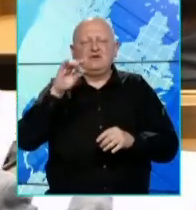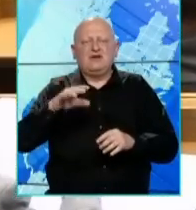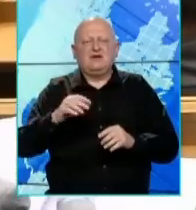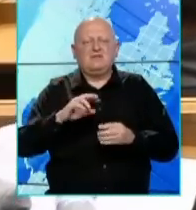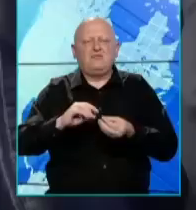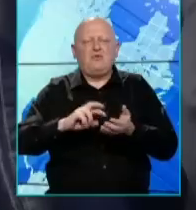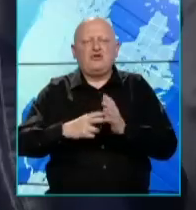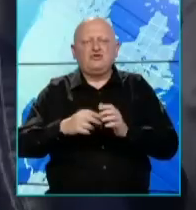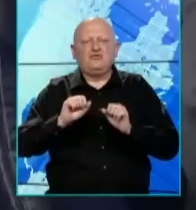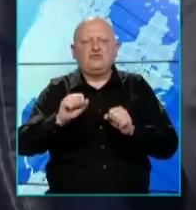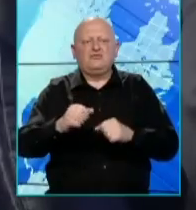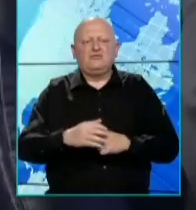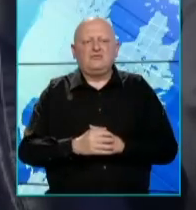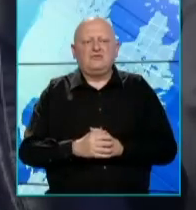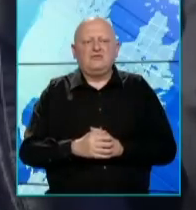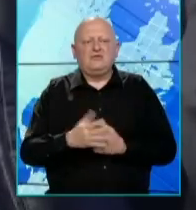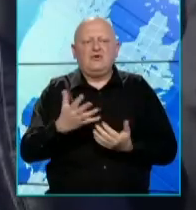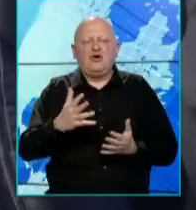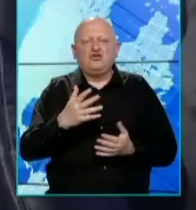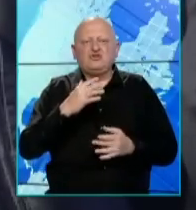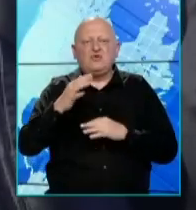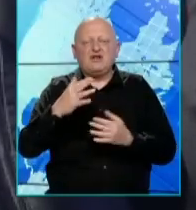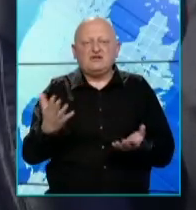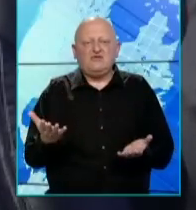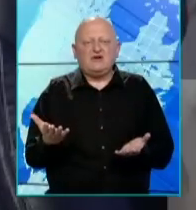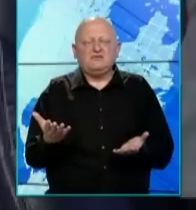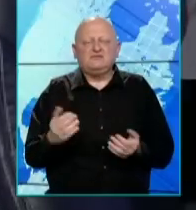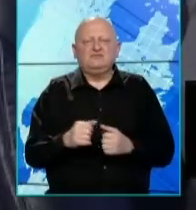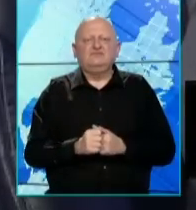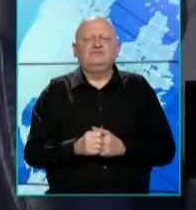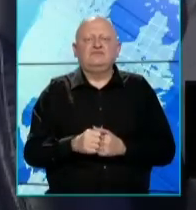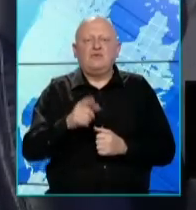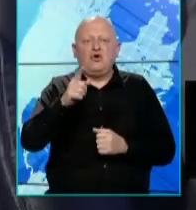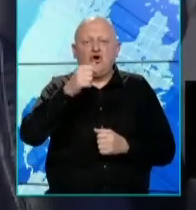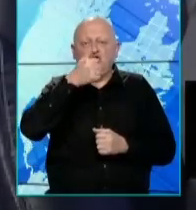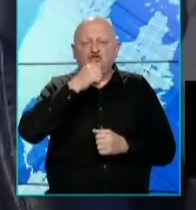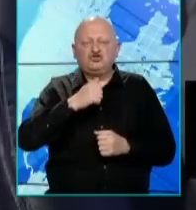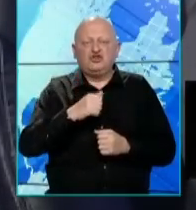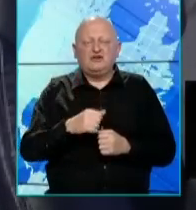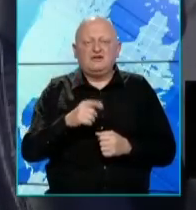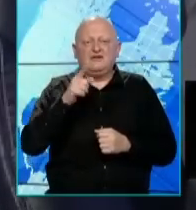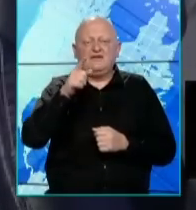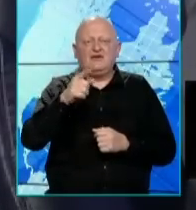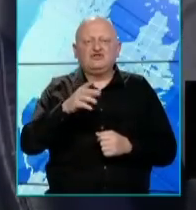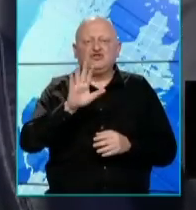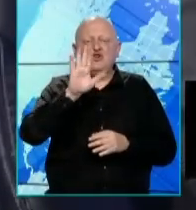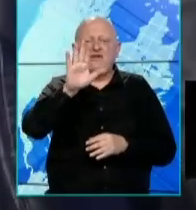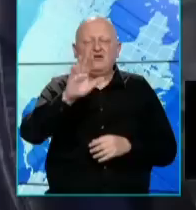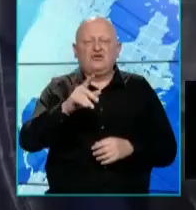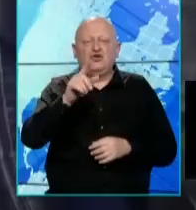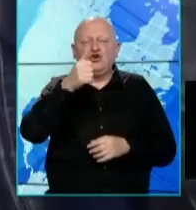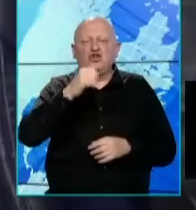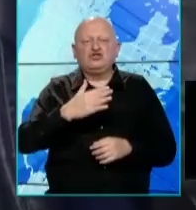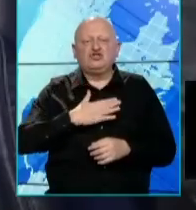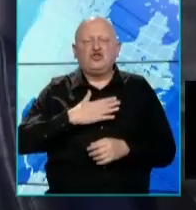politiku blokada. Alo, o čemu da razgovaram? Ono što je vaše, to je vaše.